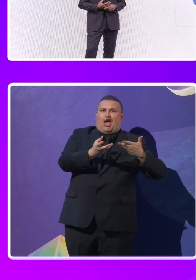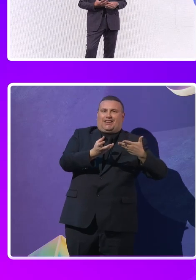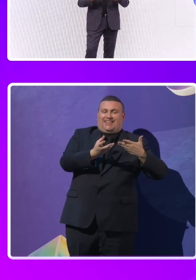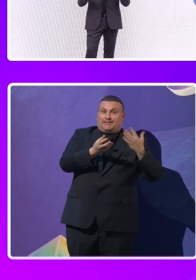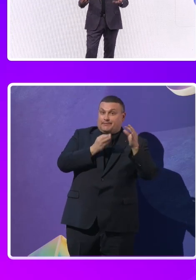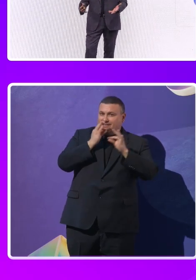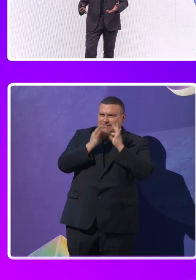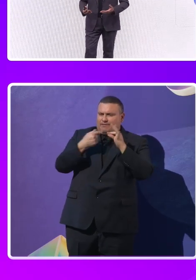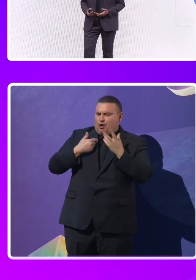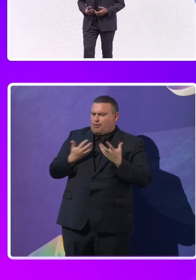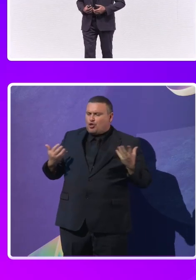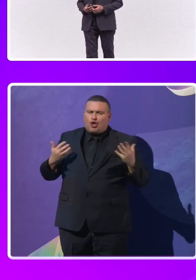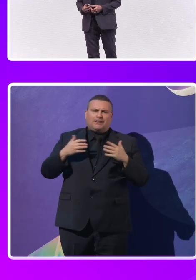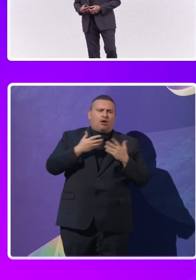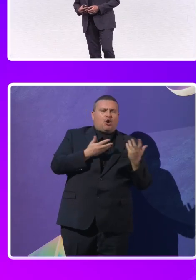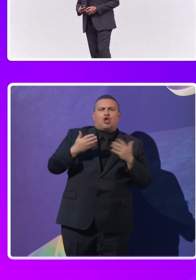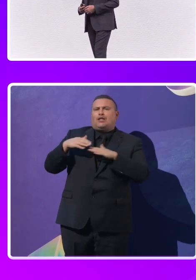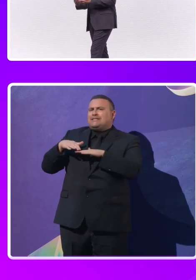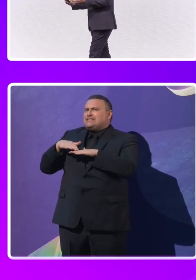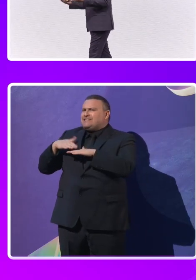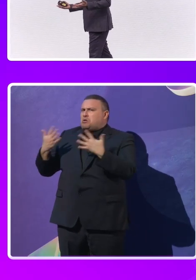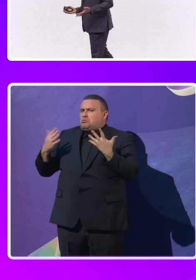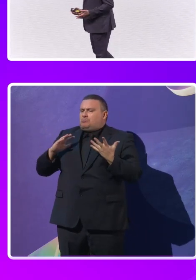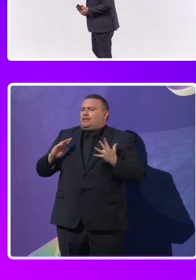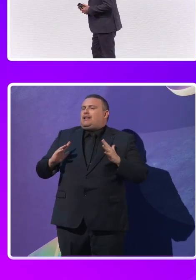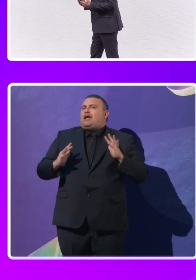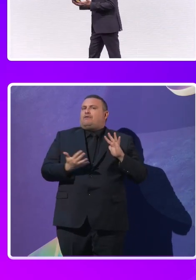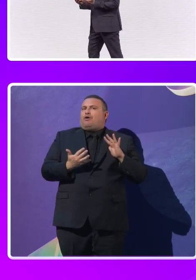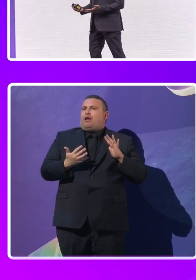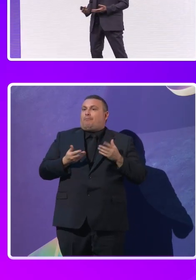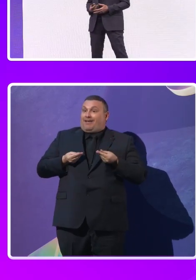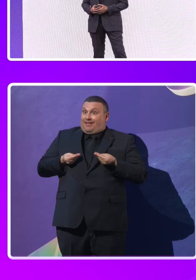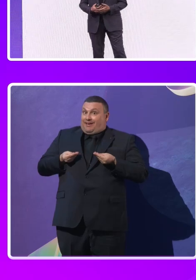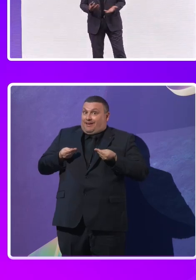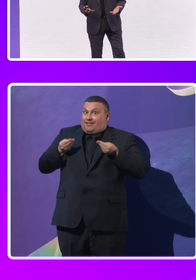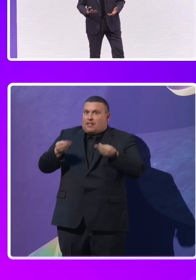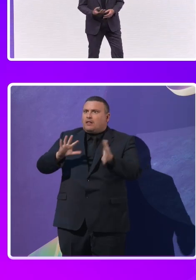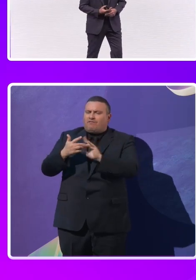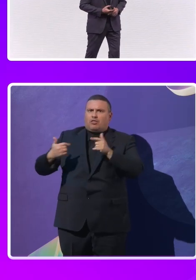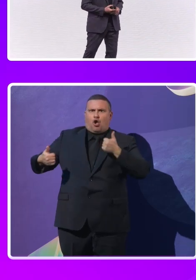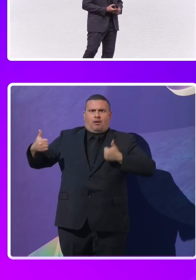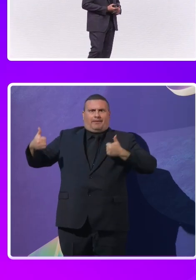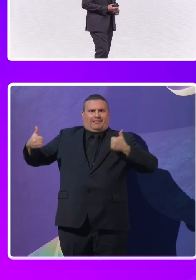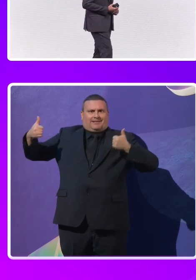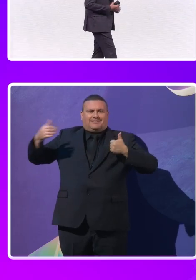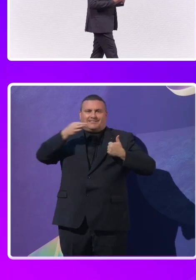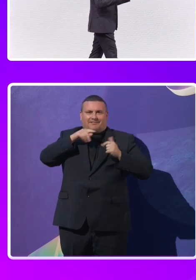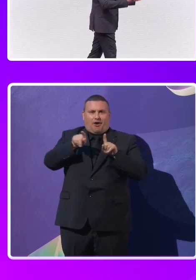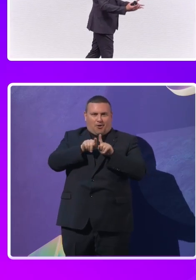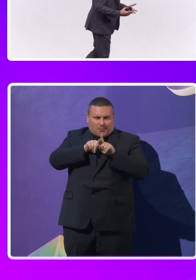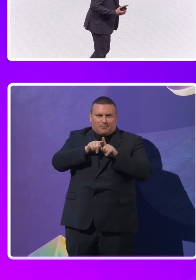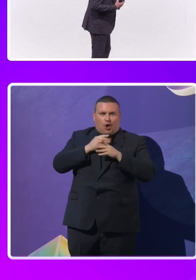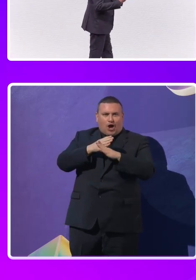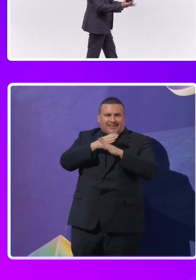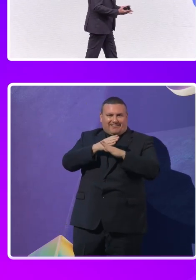Ovviamente si è molto si è più competitivi sul mercato quindi si riesce a Gu are Market share si